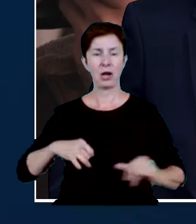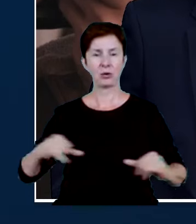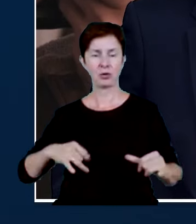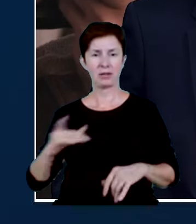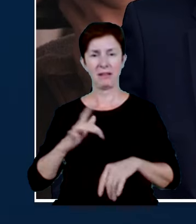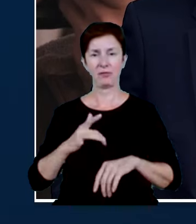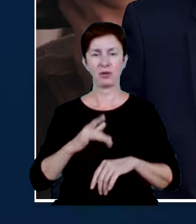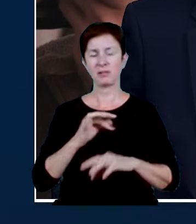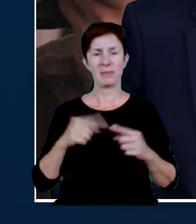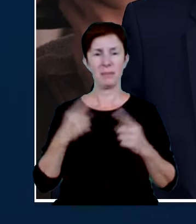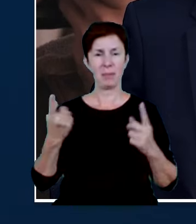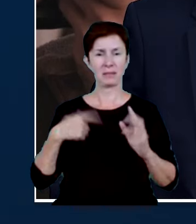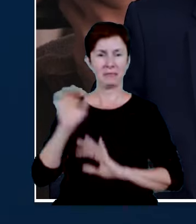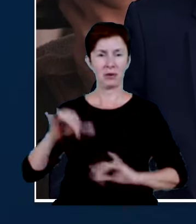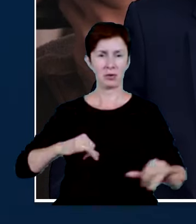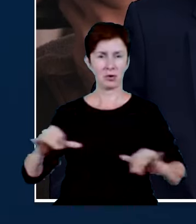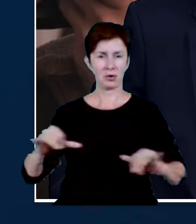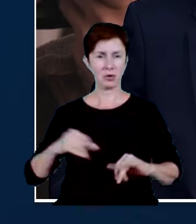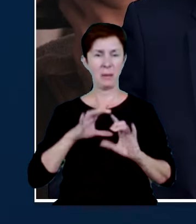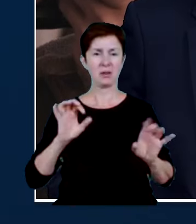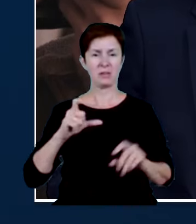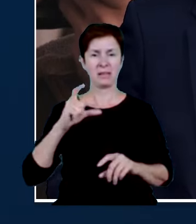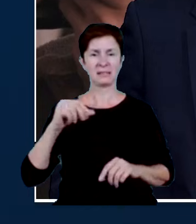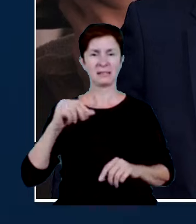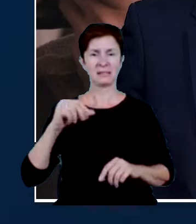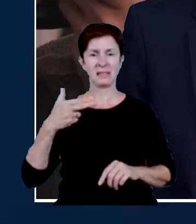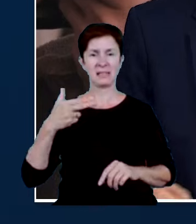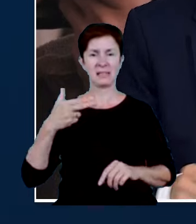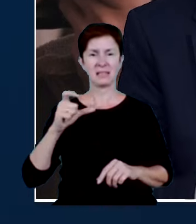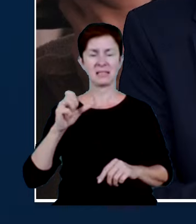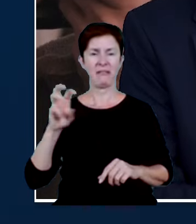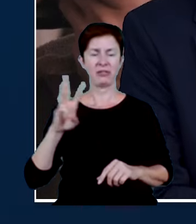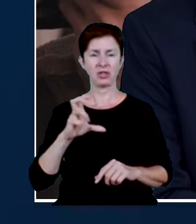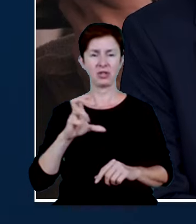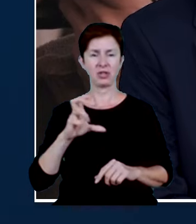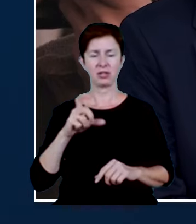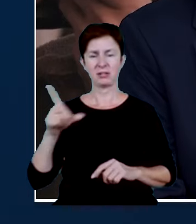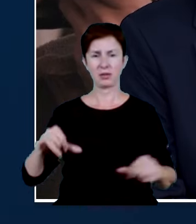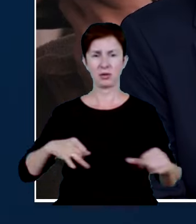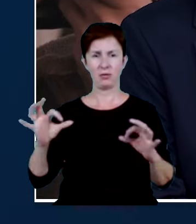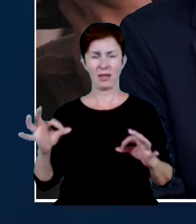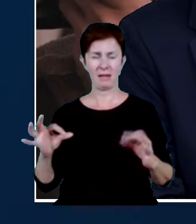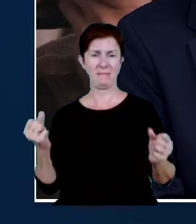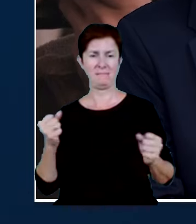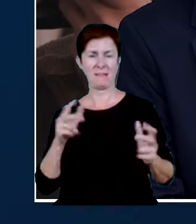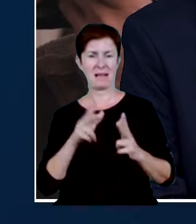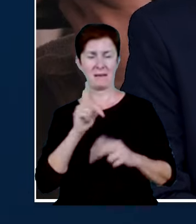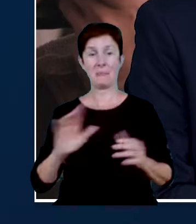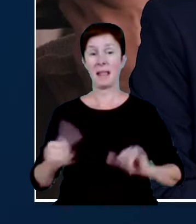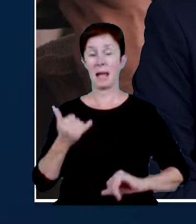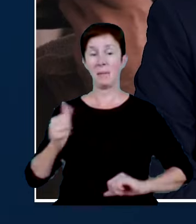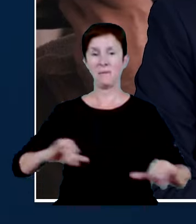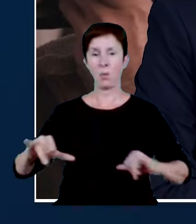Cęckiewicz. Chyba rzeczywiście pod obstrzałem obecnej ekipy, najpierw władze Telewizji Polskiej, ale